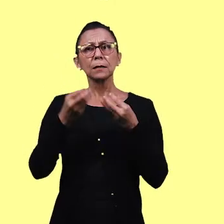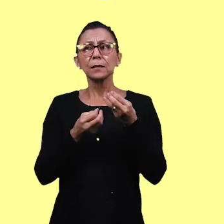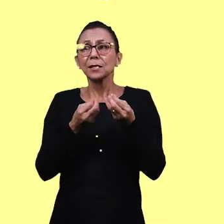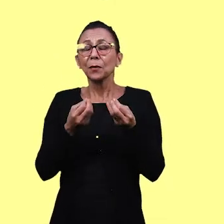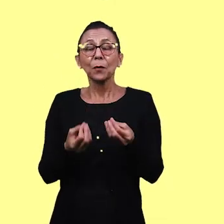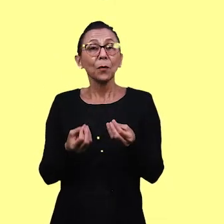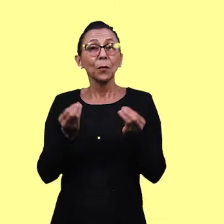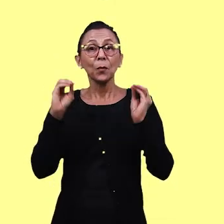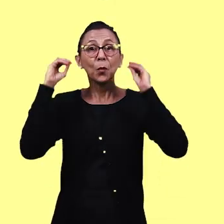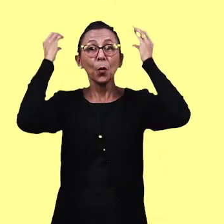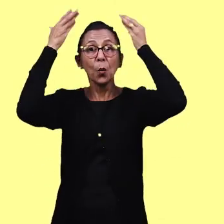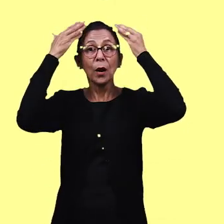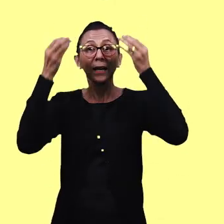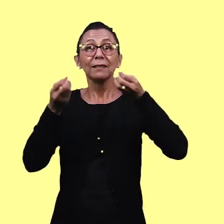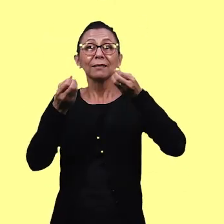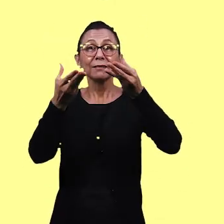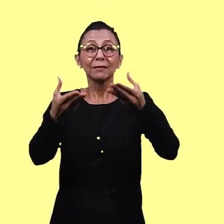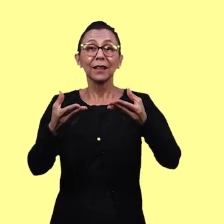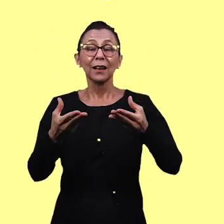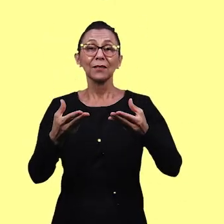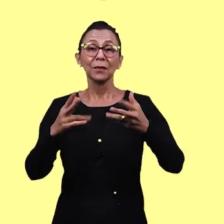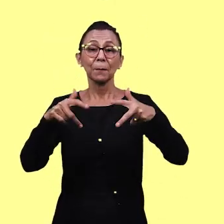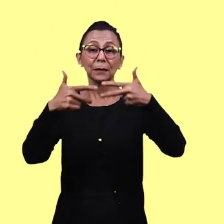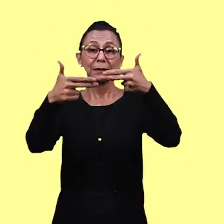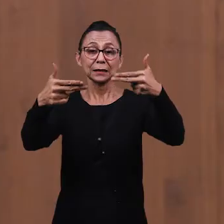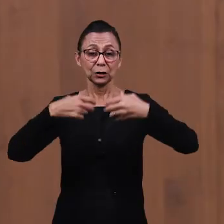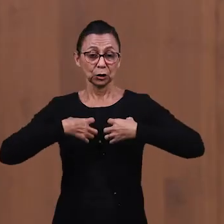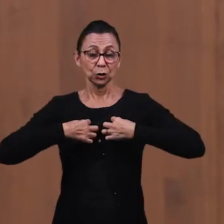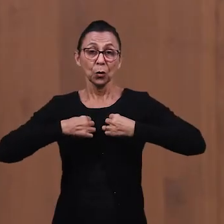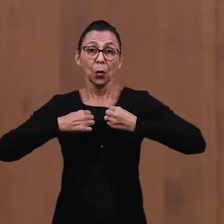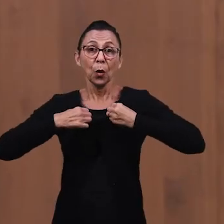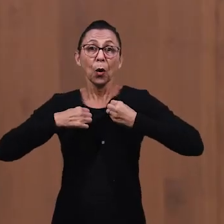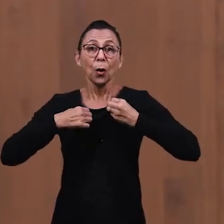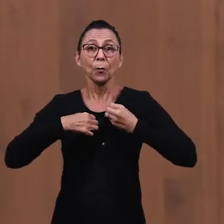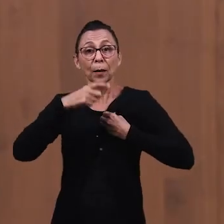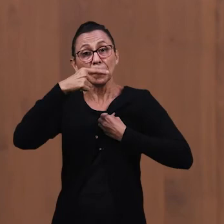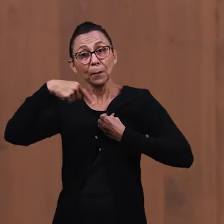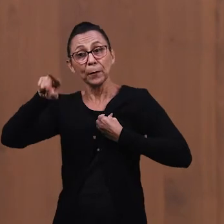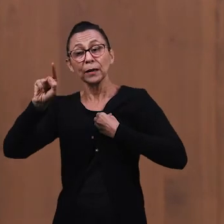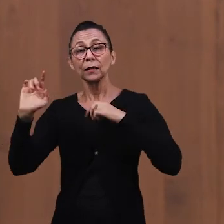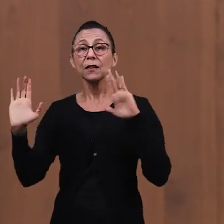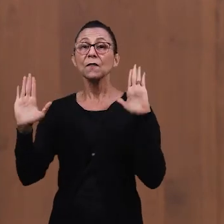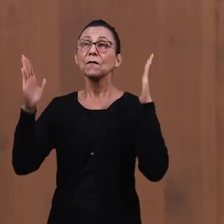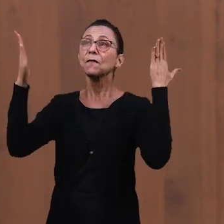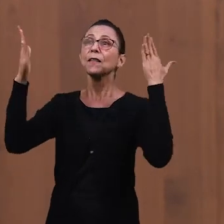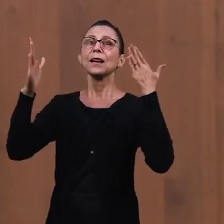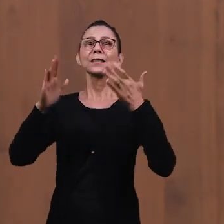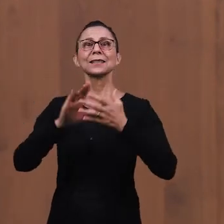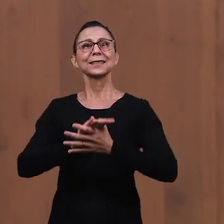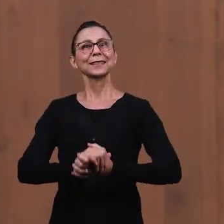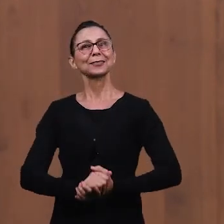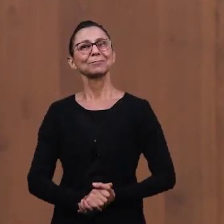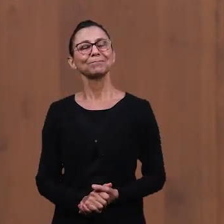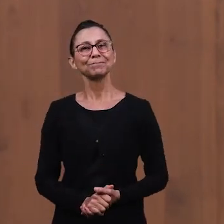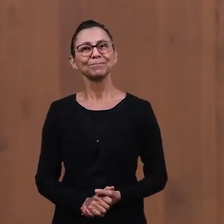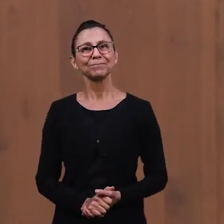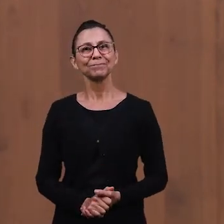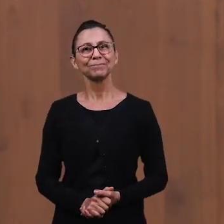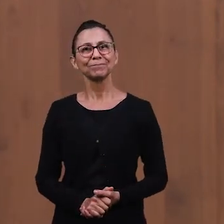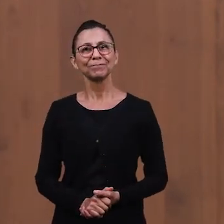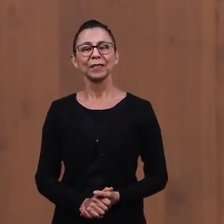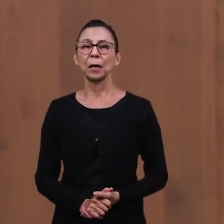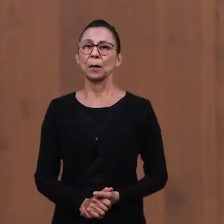habits de noces, parce que le roi donnait des habits à tous. Et afin de participer à ce mariage, il a une seule